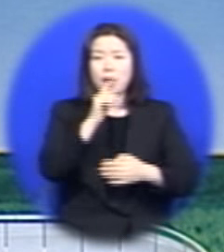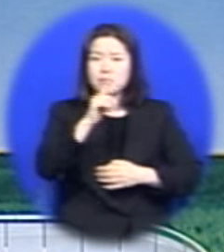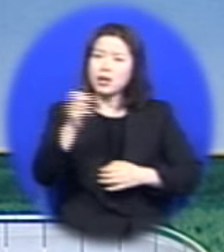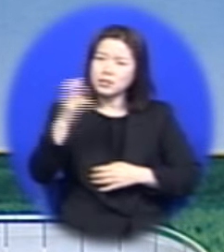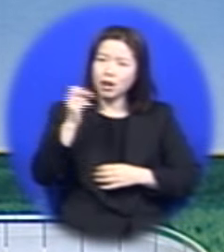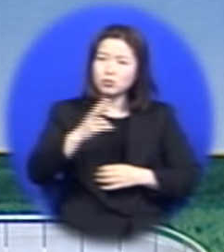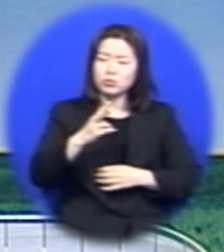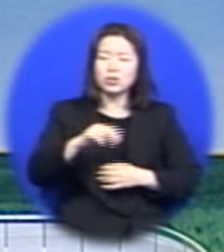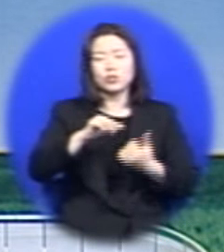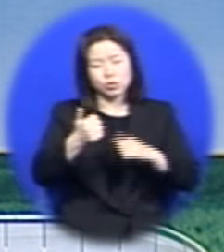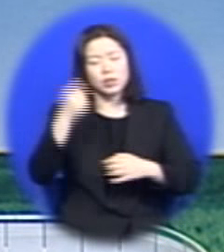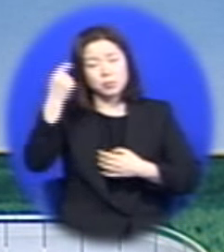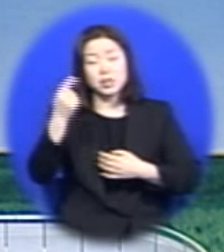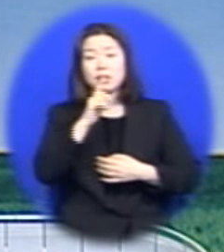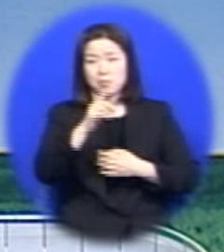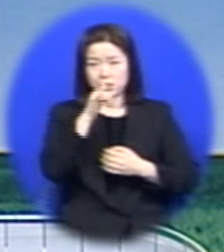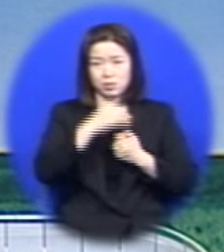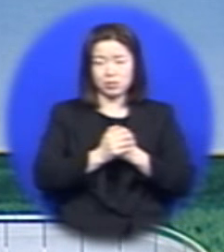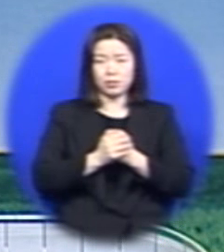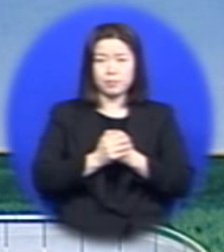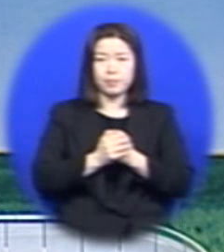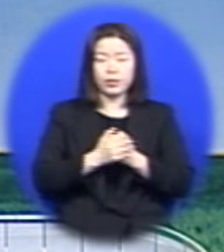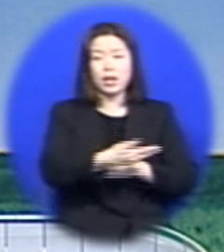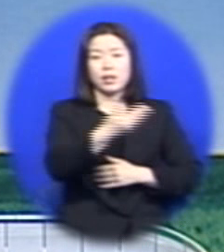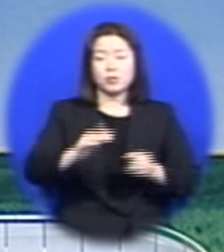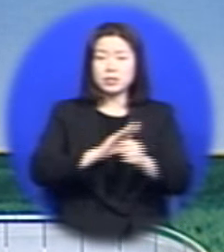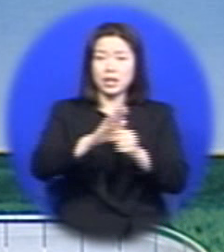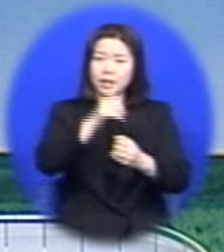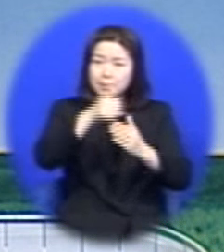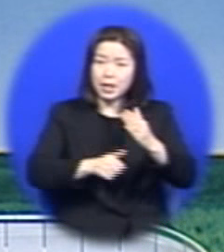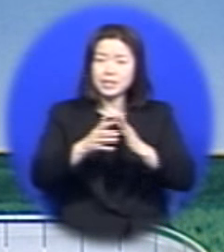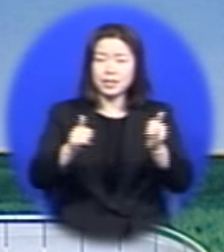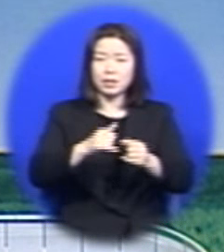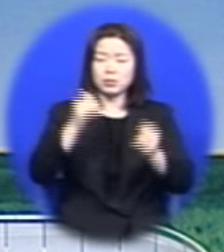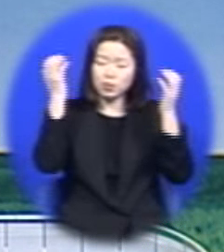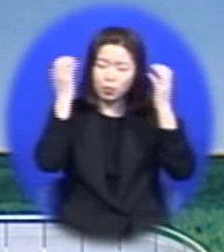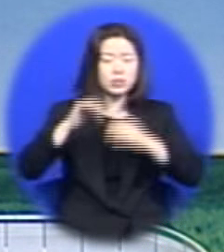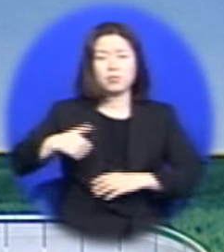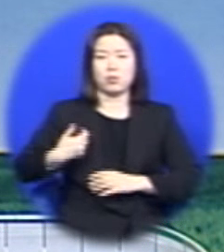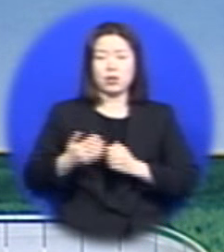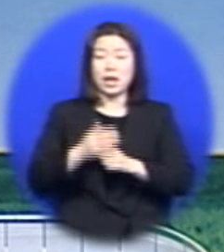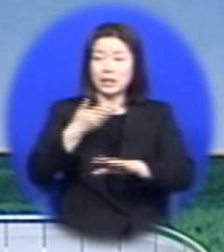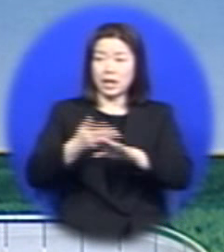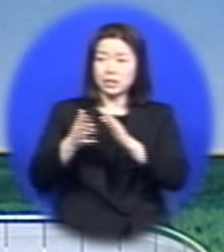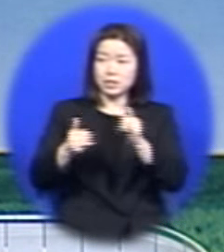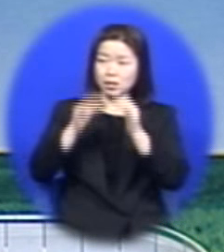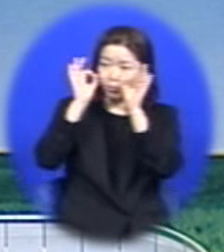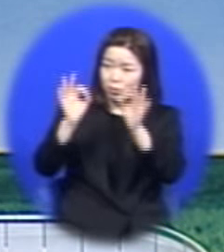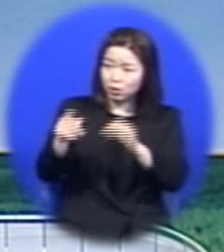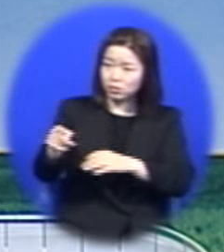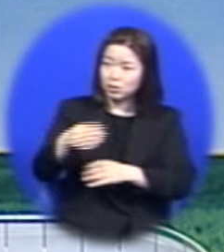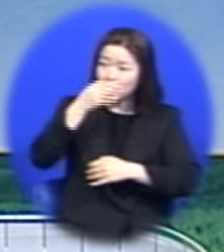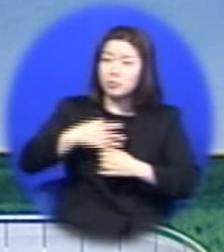하니까. 여러분, 사랑에 빠진 사람은 고생을 몰라요. 다른 사람이 볼 때는 힘든데